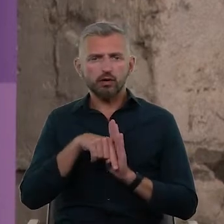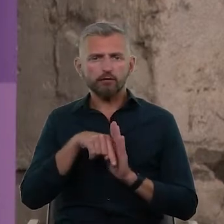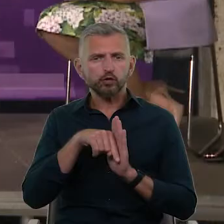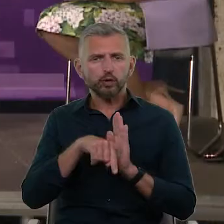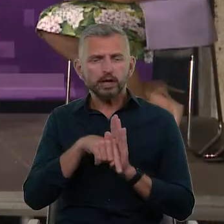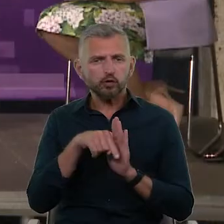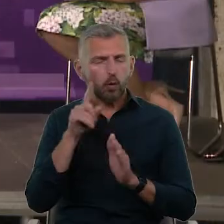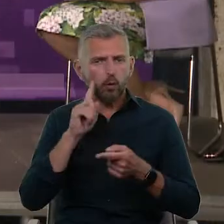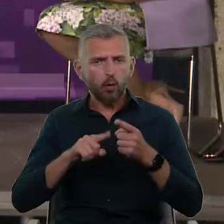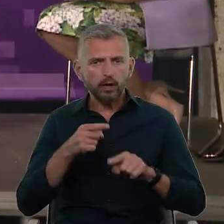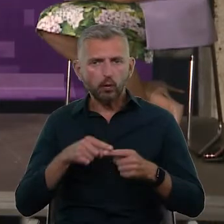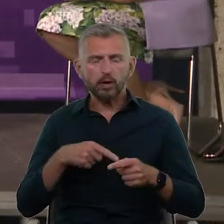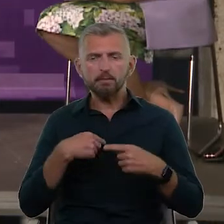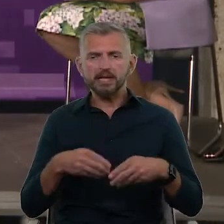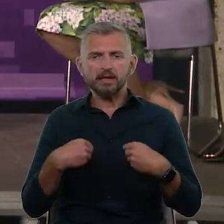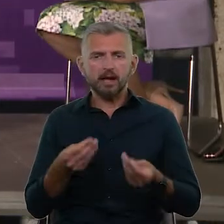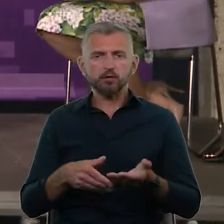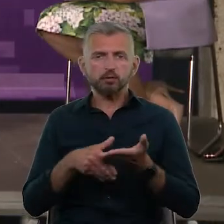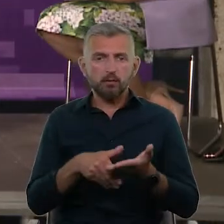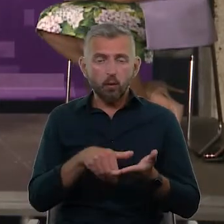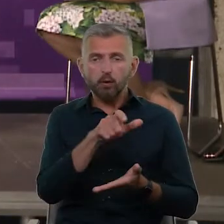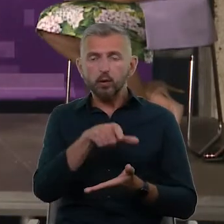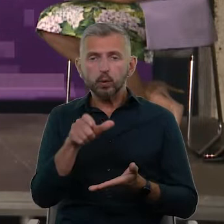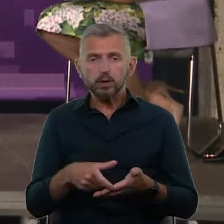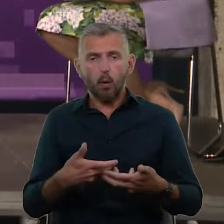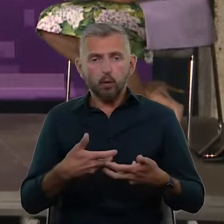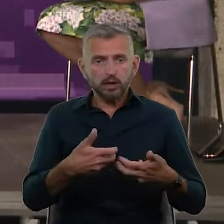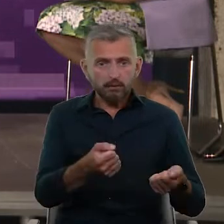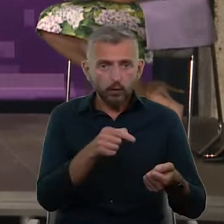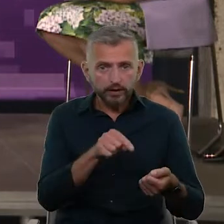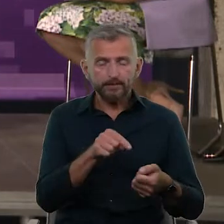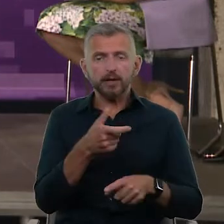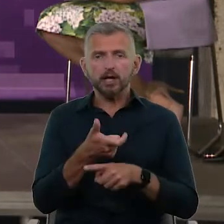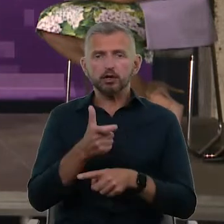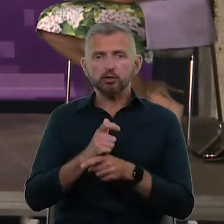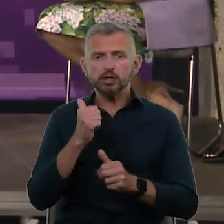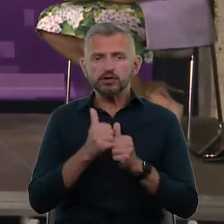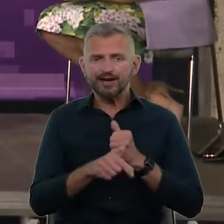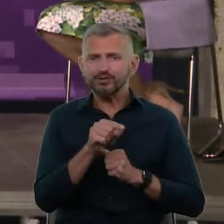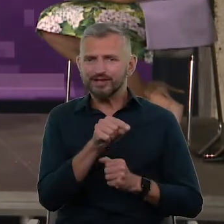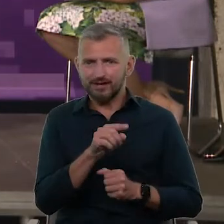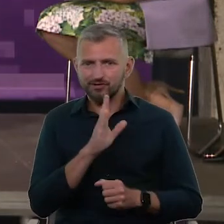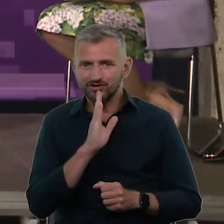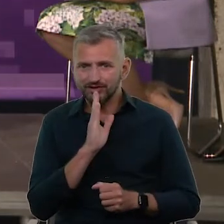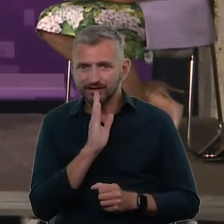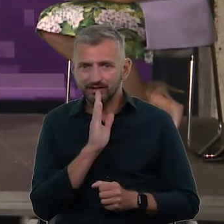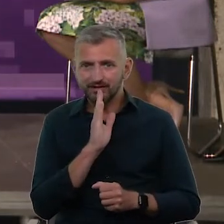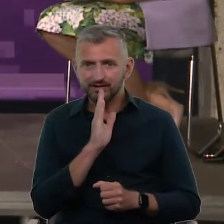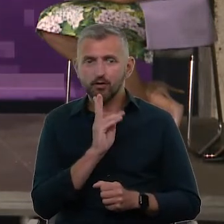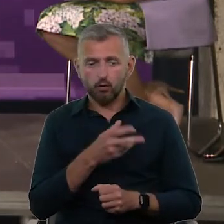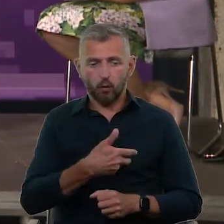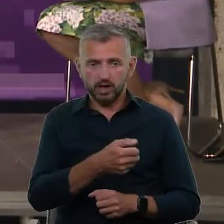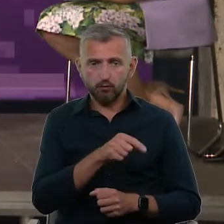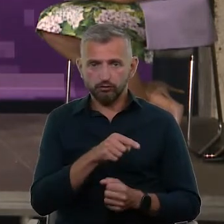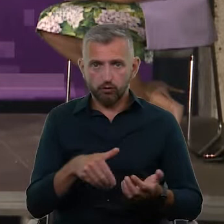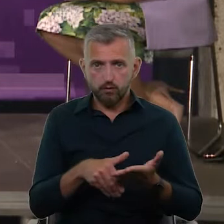логіку, що ми надаємо допомогу, люди отримують її. І дуже часто ті самі жінки, ті самі люди, які отримують ту